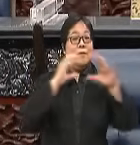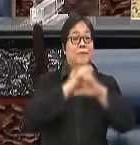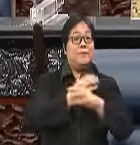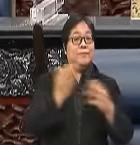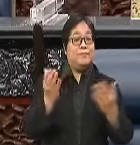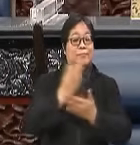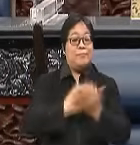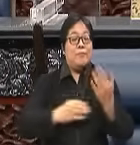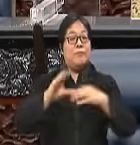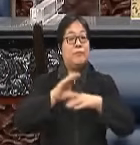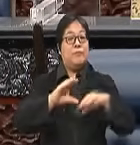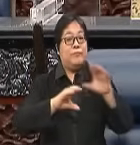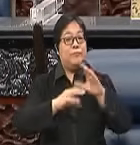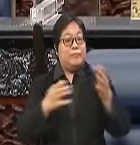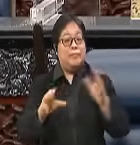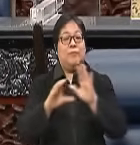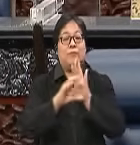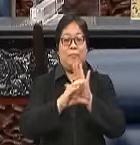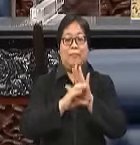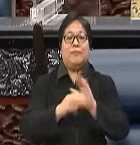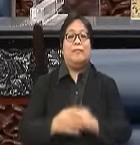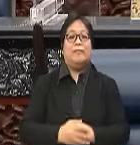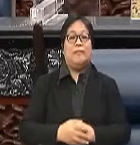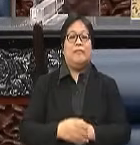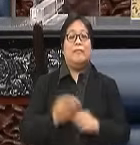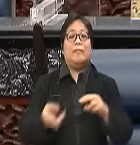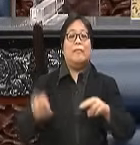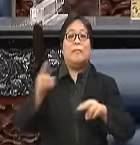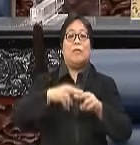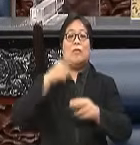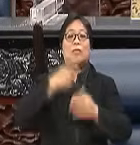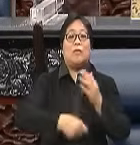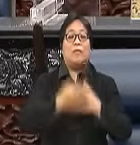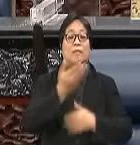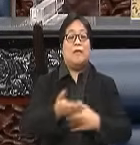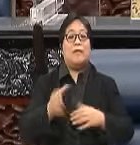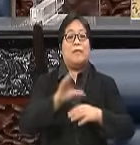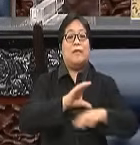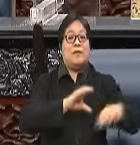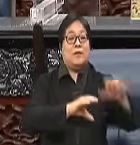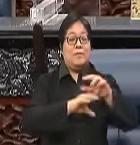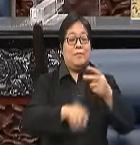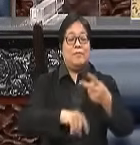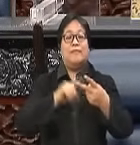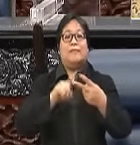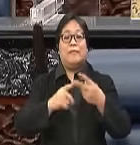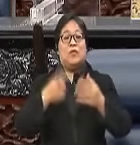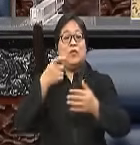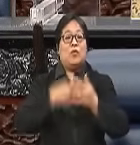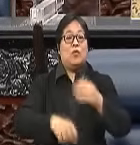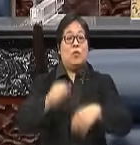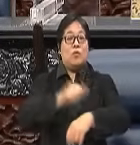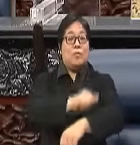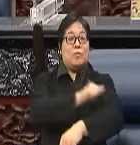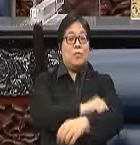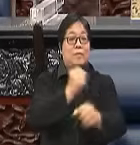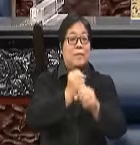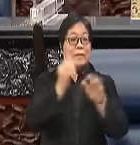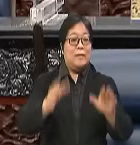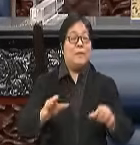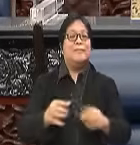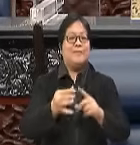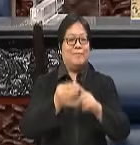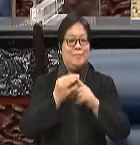dihadapi oleh sektor pembinaan adalah seperti berikut kenaikan kaos bahan binaan kedua kenaikan kos upah pekerja